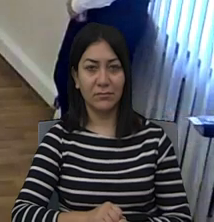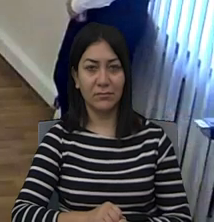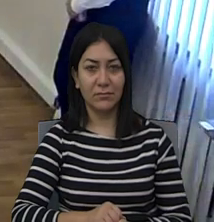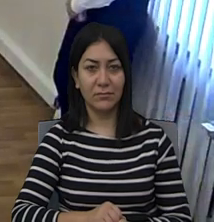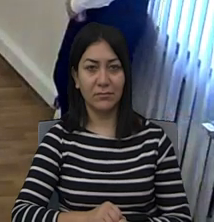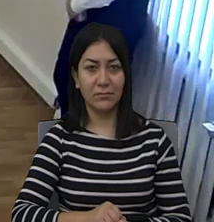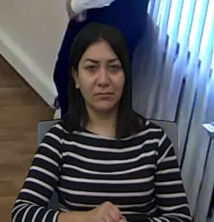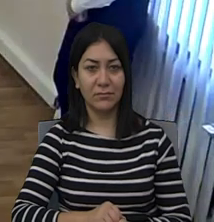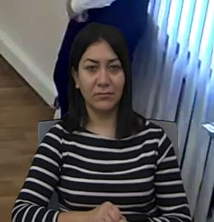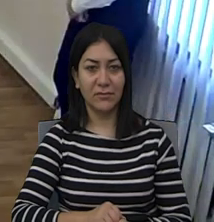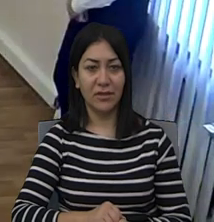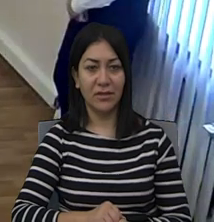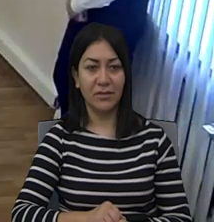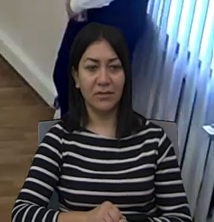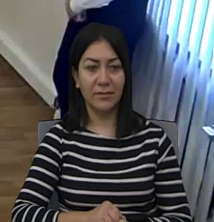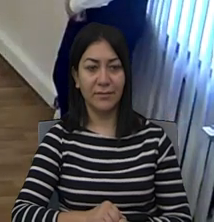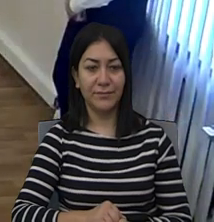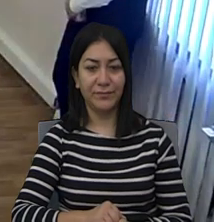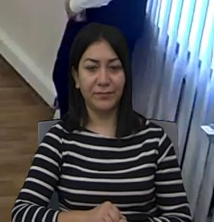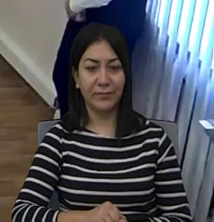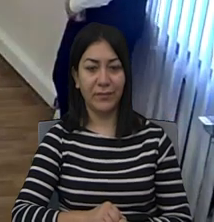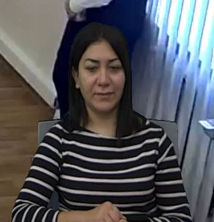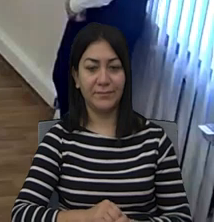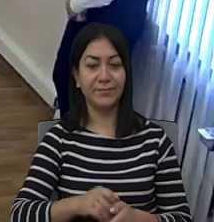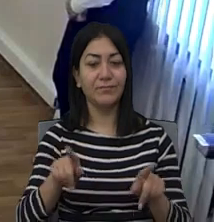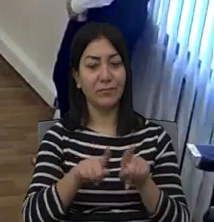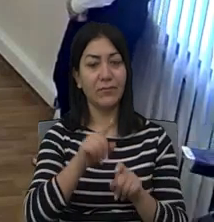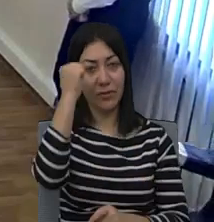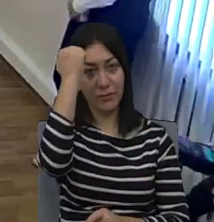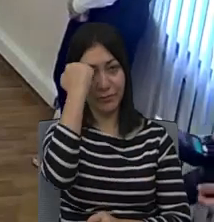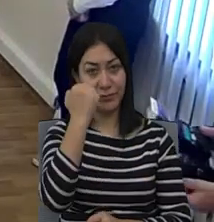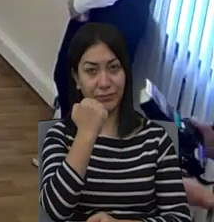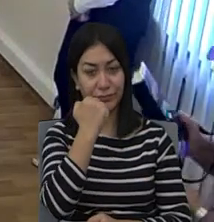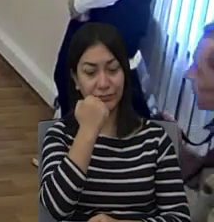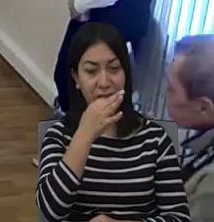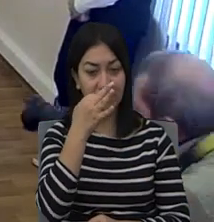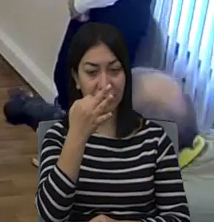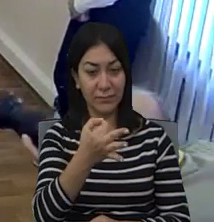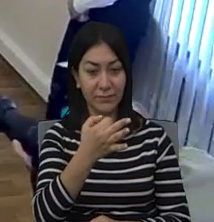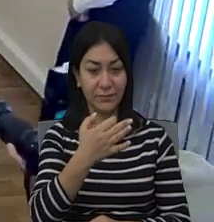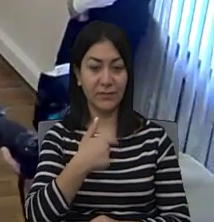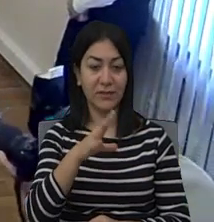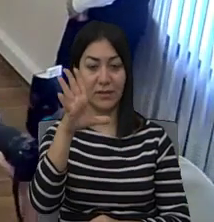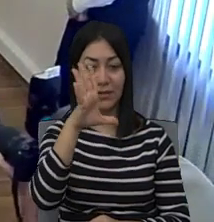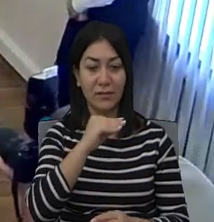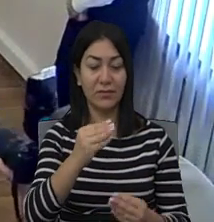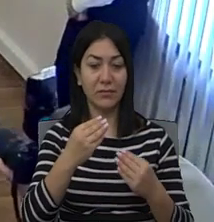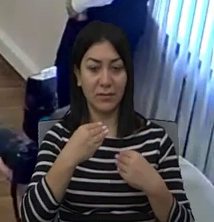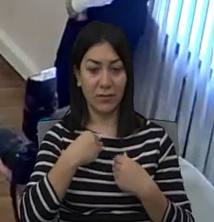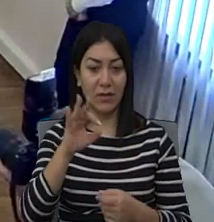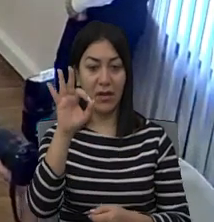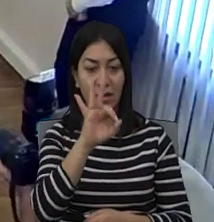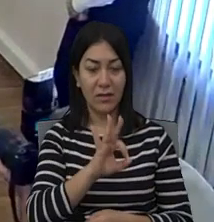state bodies, as well as with the civil society. Ինչպես նաև շնորհակալություն եմ հայտնում մեզ հնարավորություն ընձեռելու